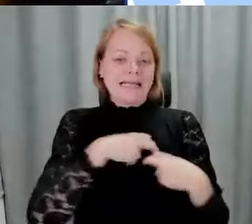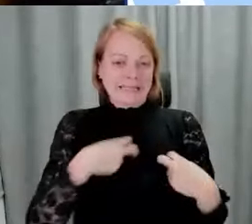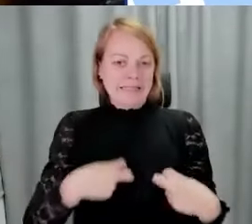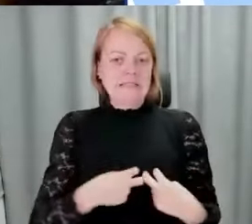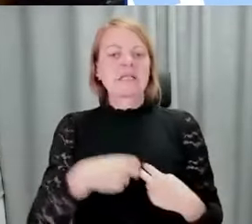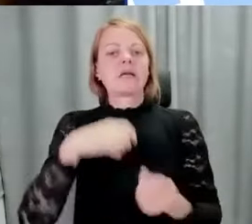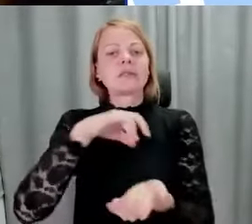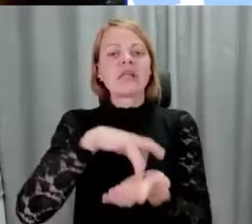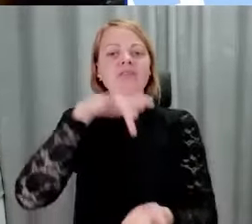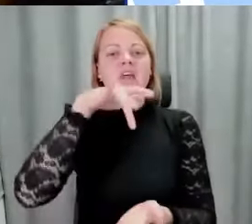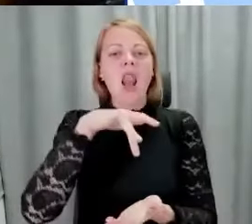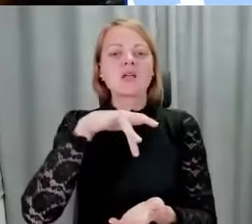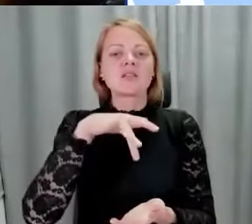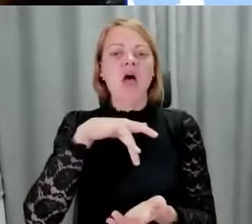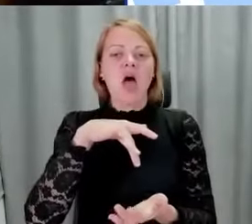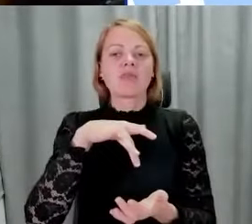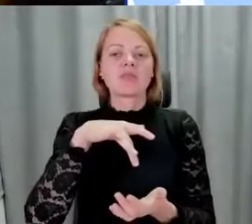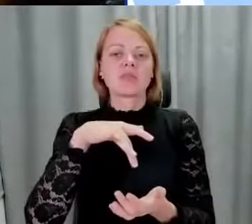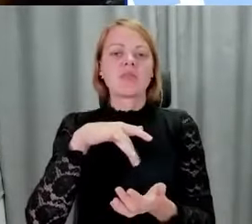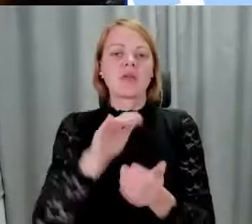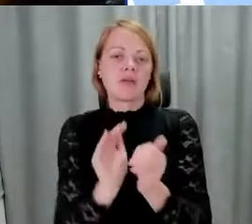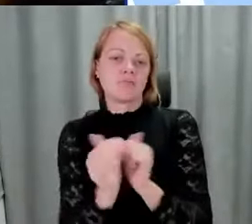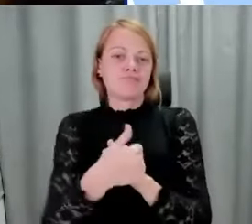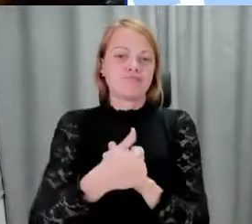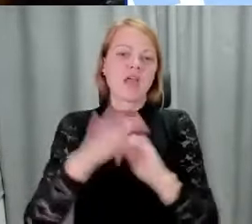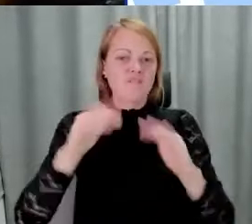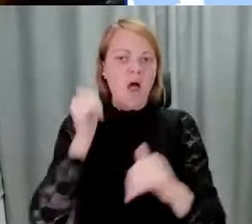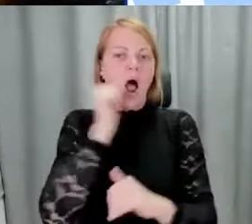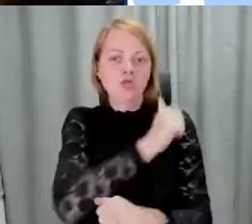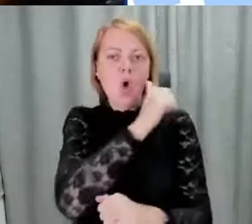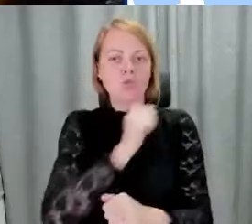par lokācijas vietām, vai ir iespējams anonīmi būvēt?